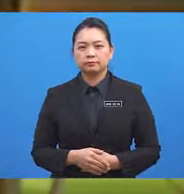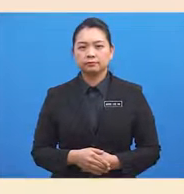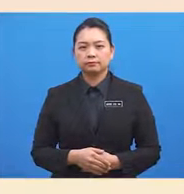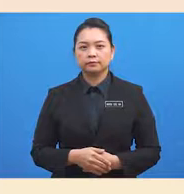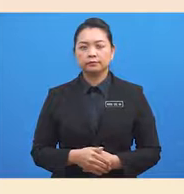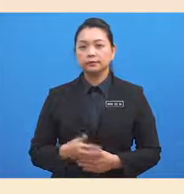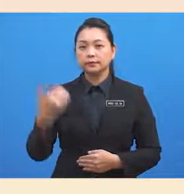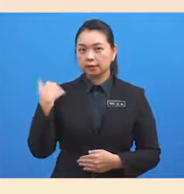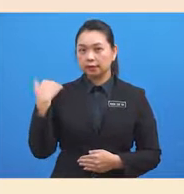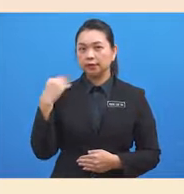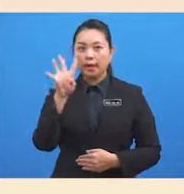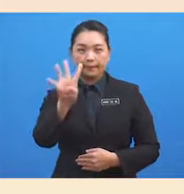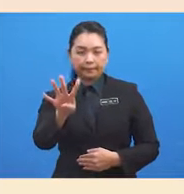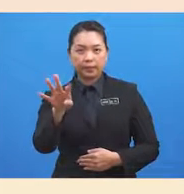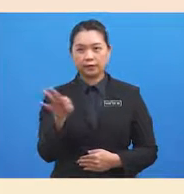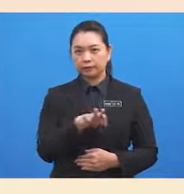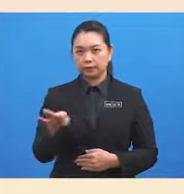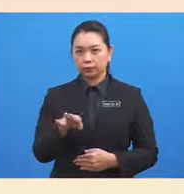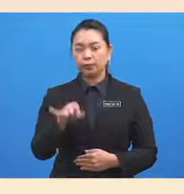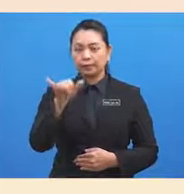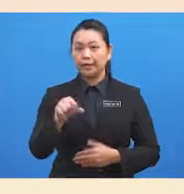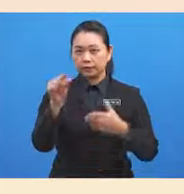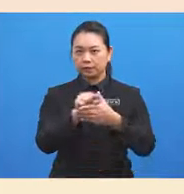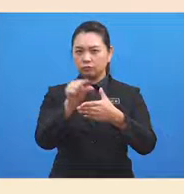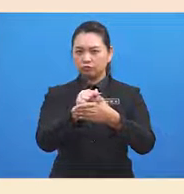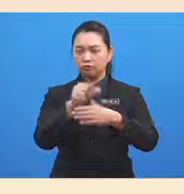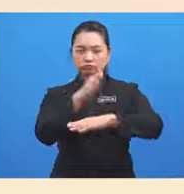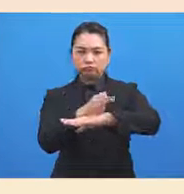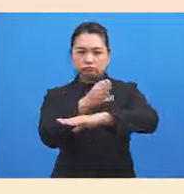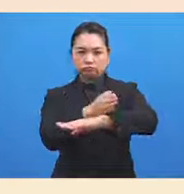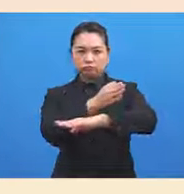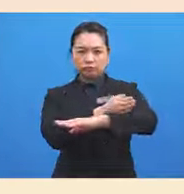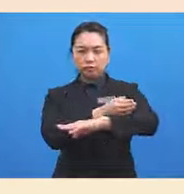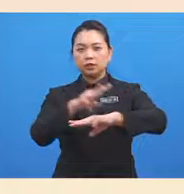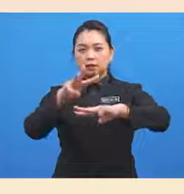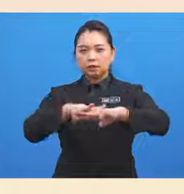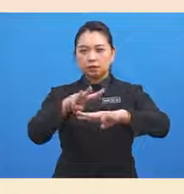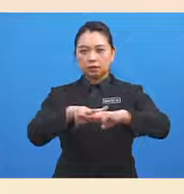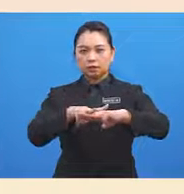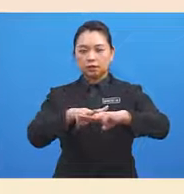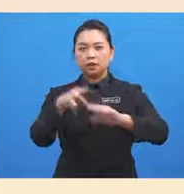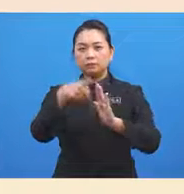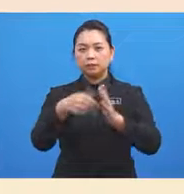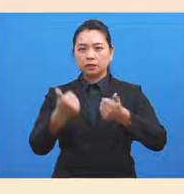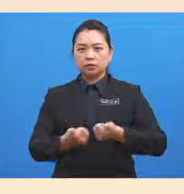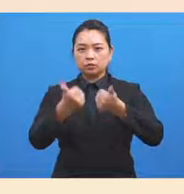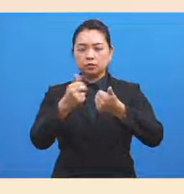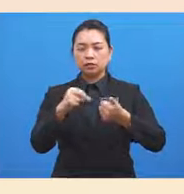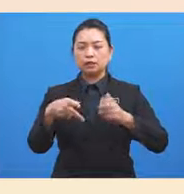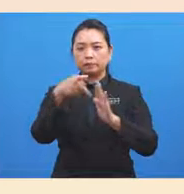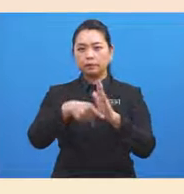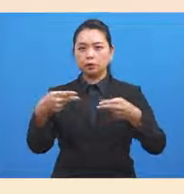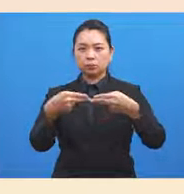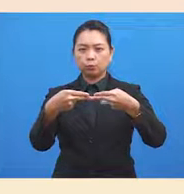Terdapat empat faktor yang mempengaruhi perkembangan jaringan pengangkutan dan